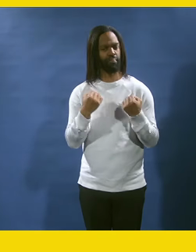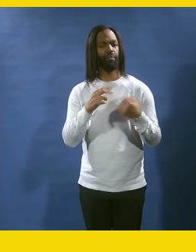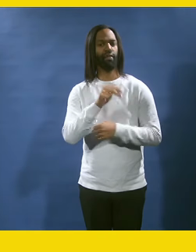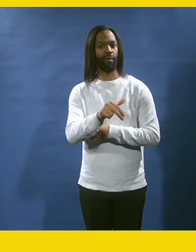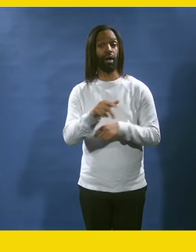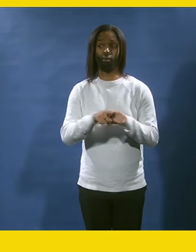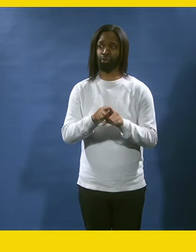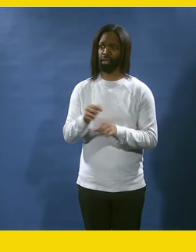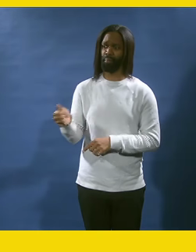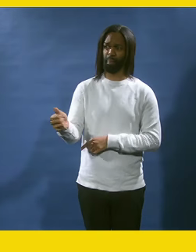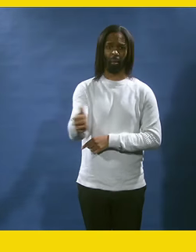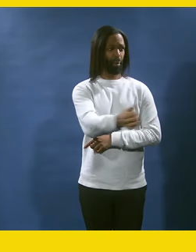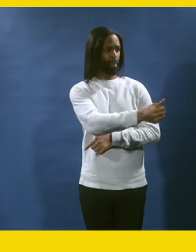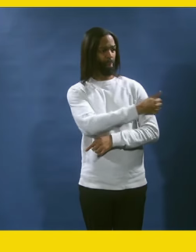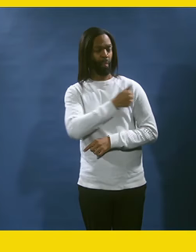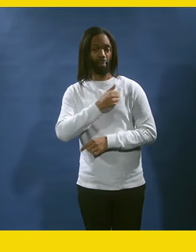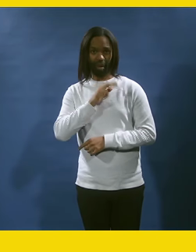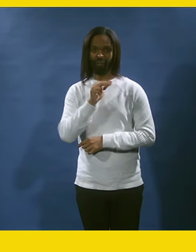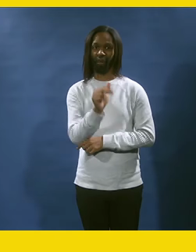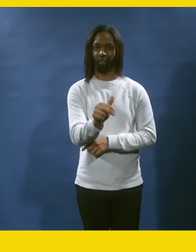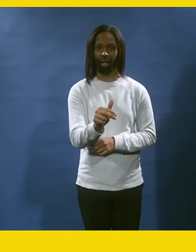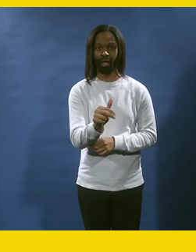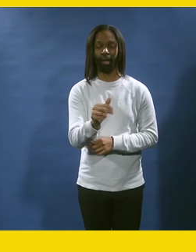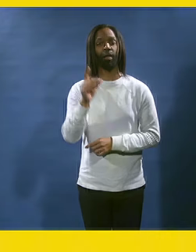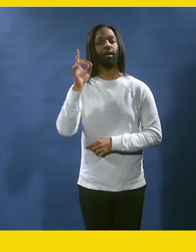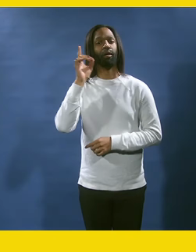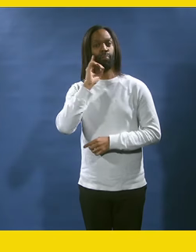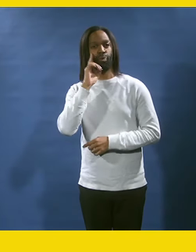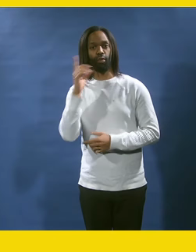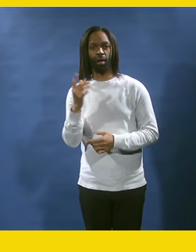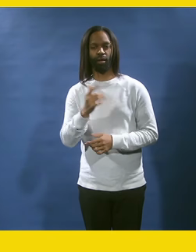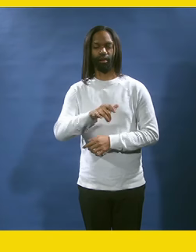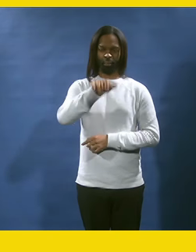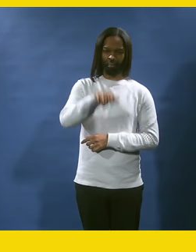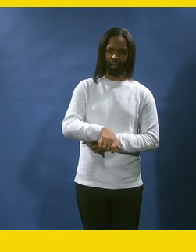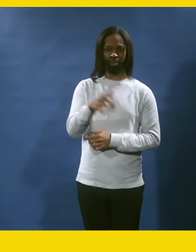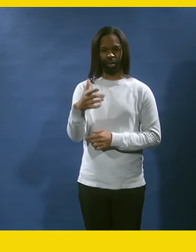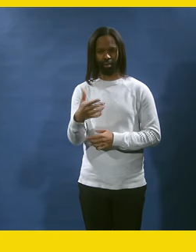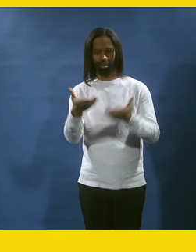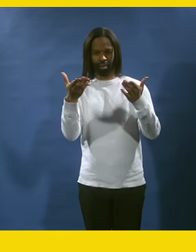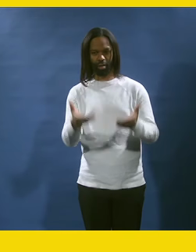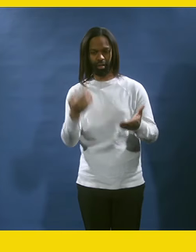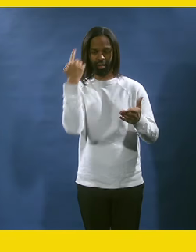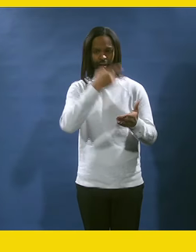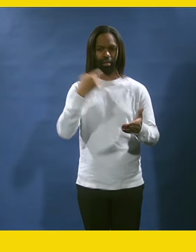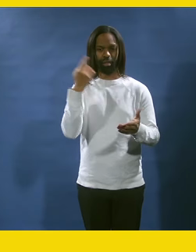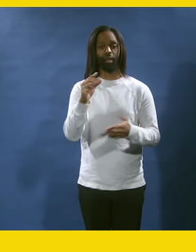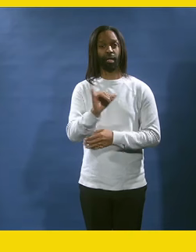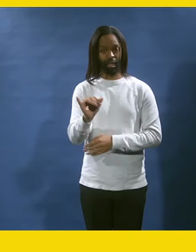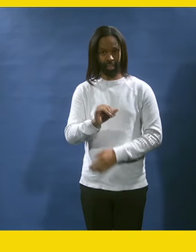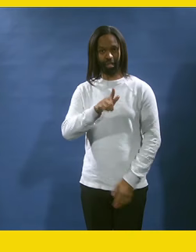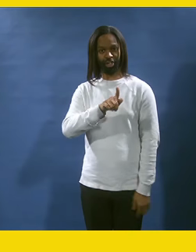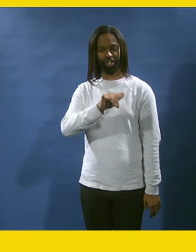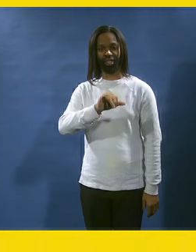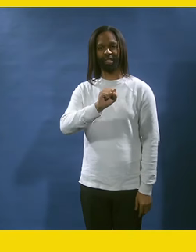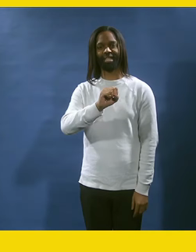mémoires individuelles, gravée d'un nom, d'un visage, celui de Gisèle